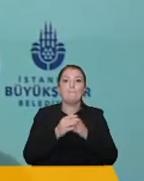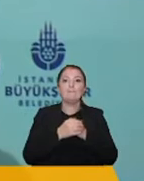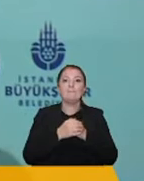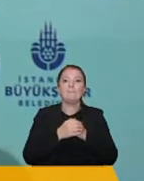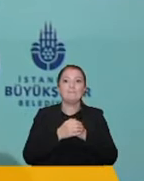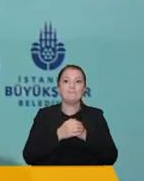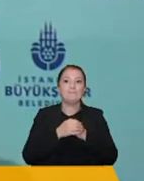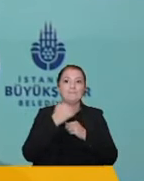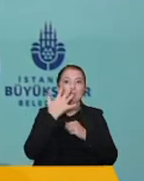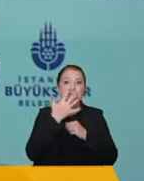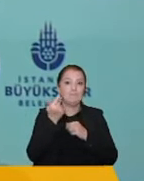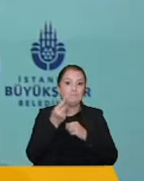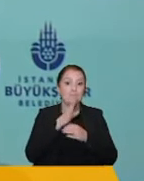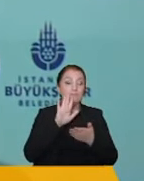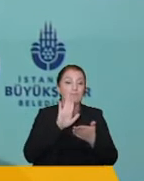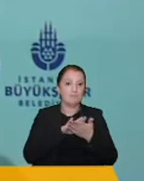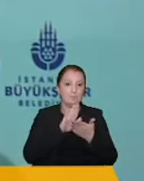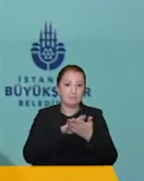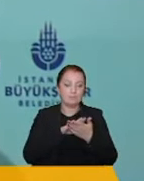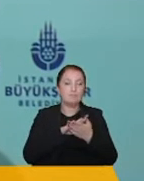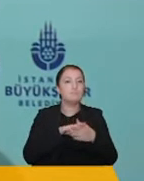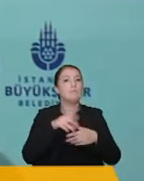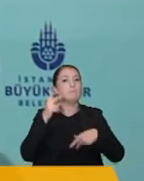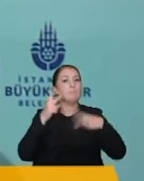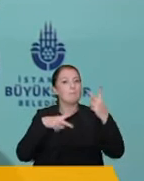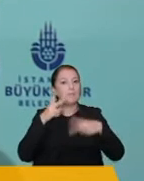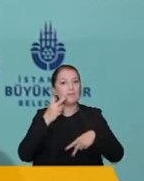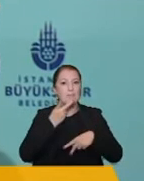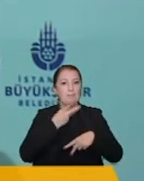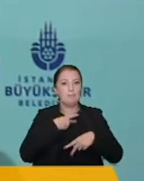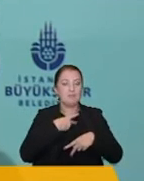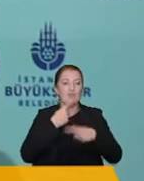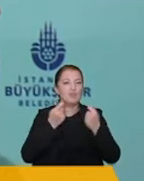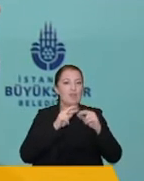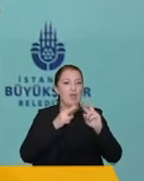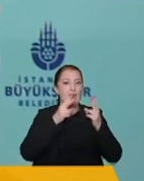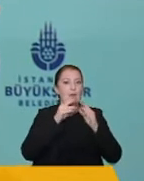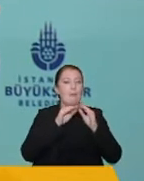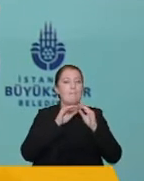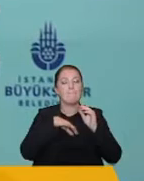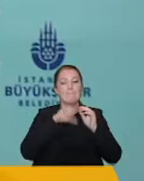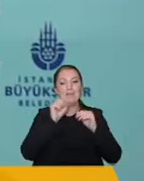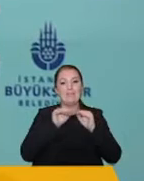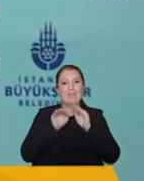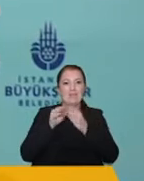Büyükçekmece'deki 5 arkadaşımız zaman zaman bizim de kariyer merkezi destek veriyor.